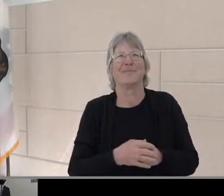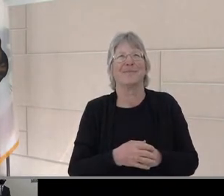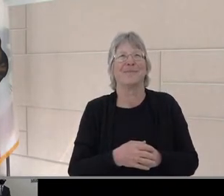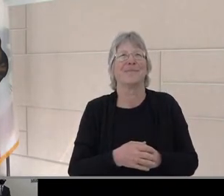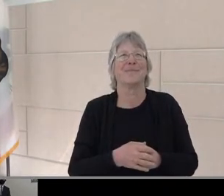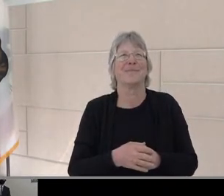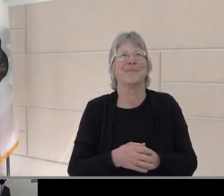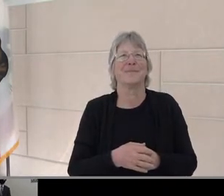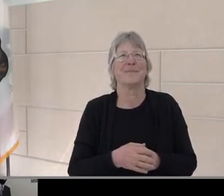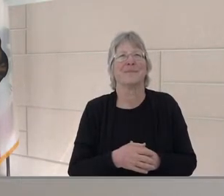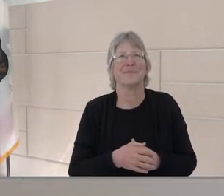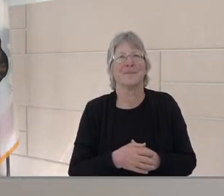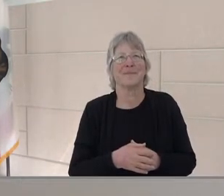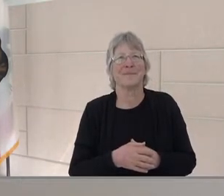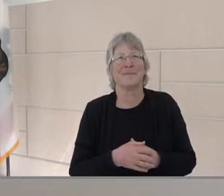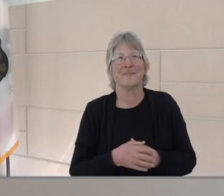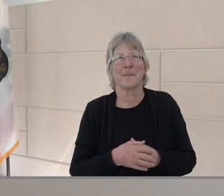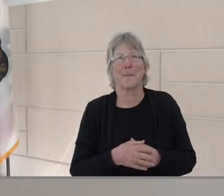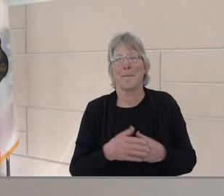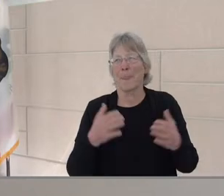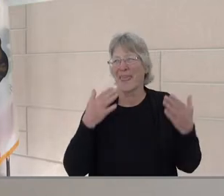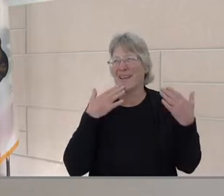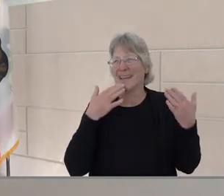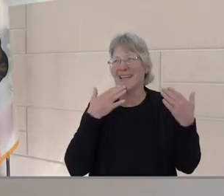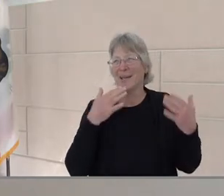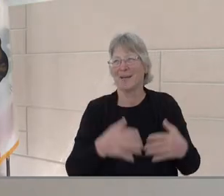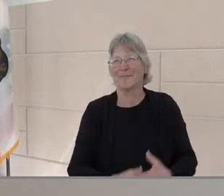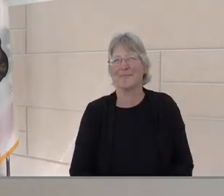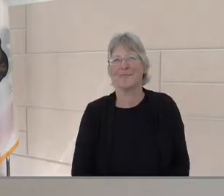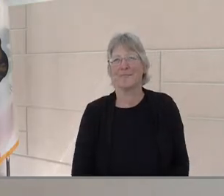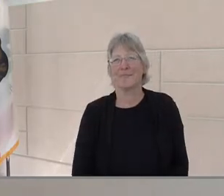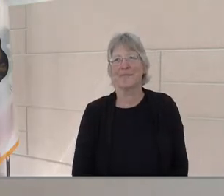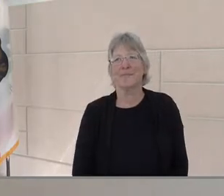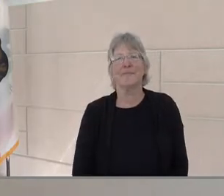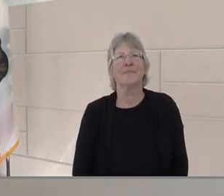សិក្សាយ៉ាងសំខាន់សូមអរគុណ